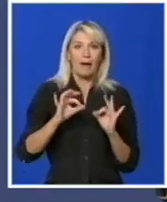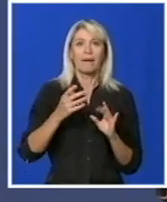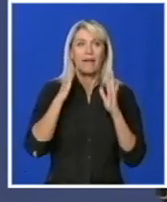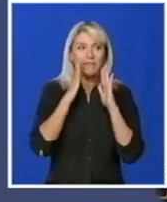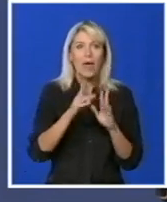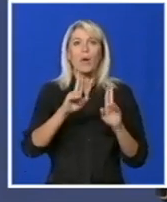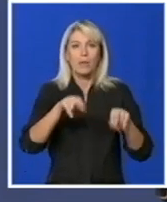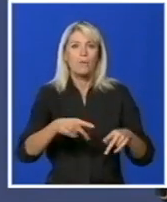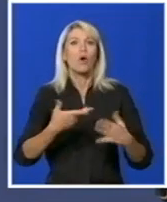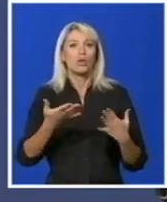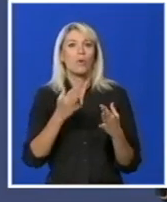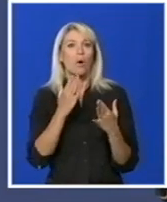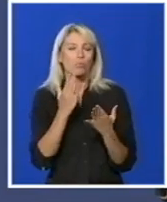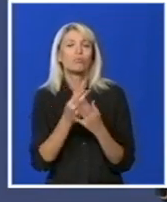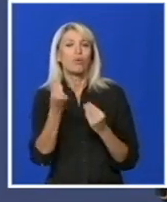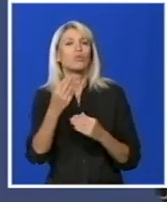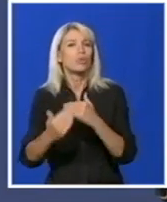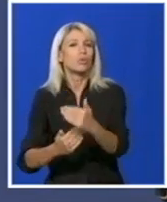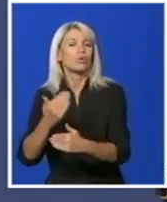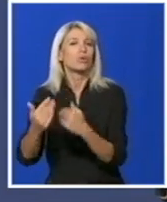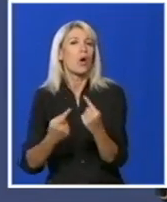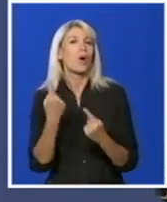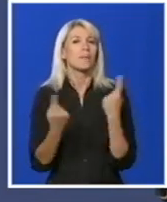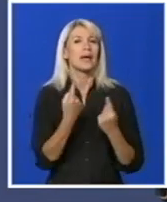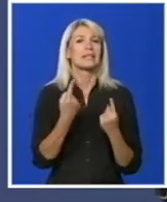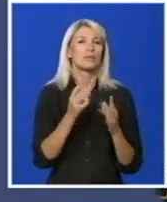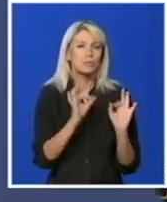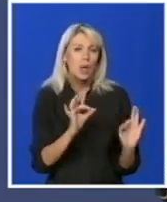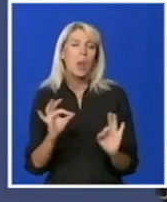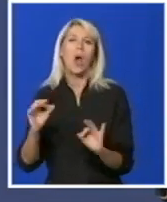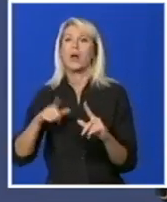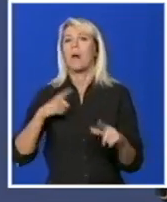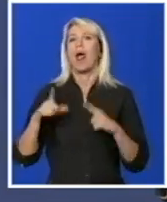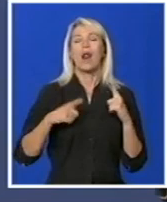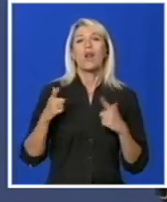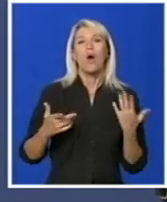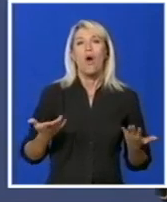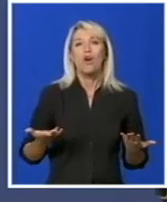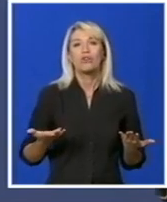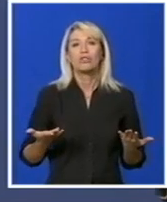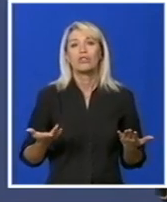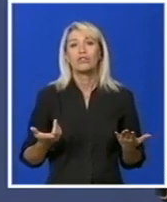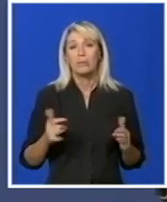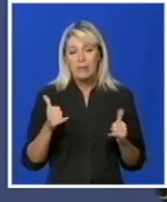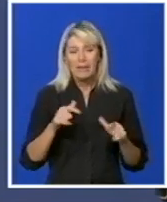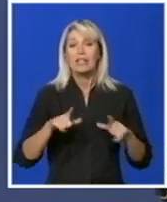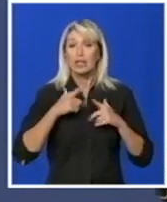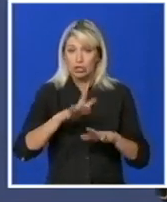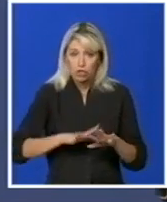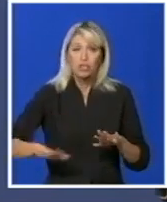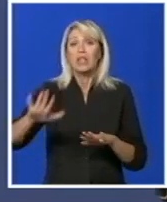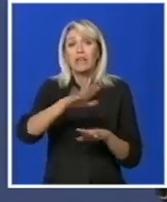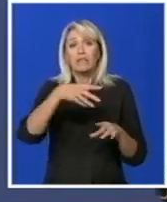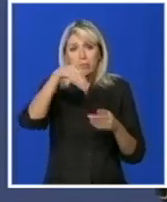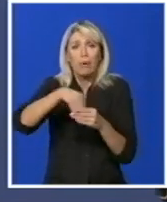sve ovo može obezbediti, da se realizuje u jednom normalnom životu. Jeste, živimo sa koronom, ali da